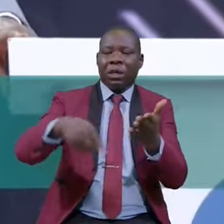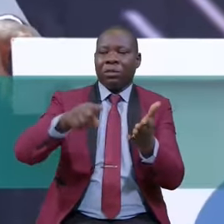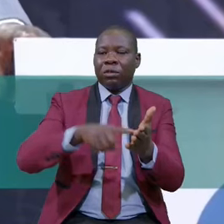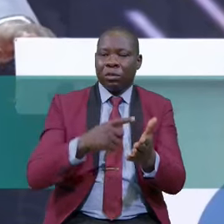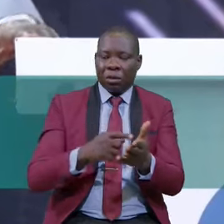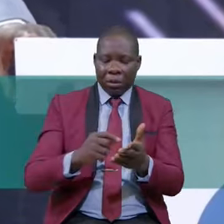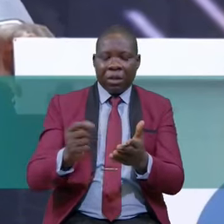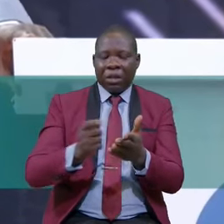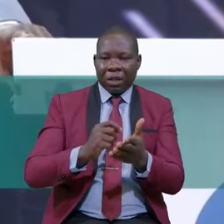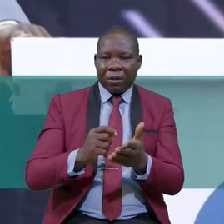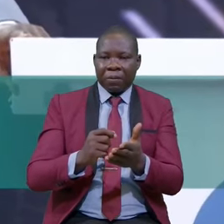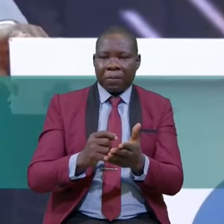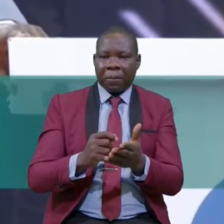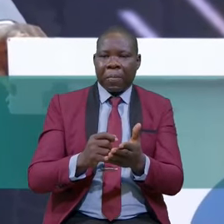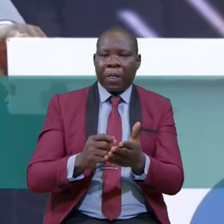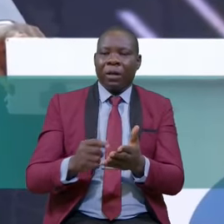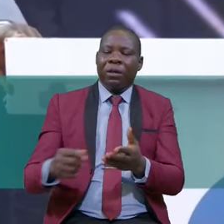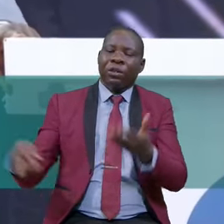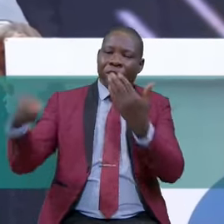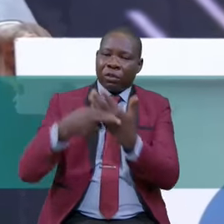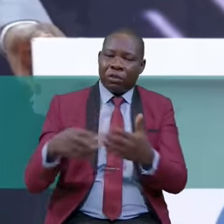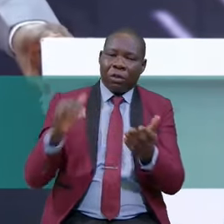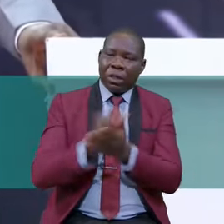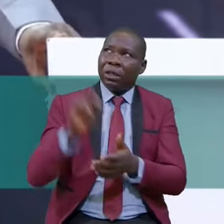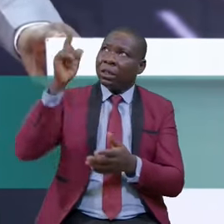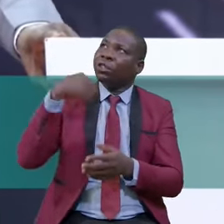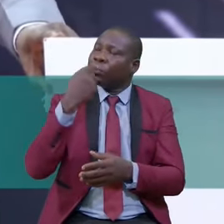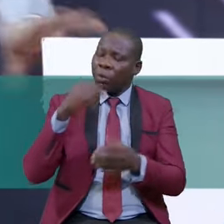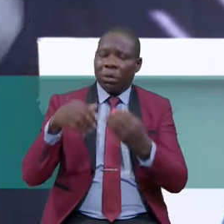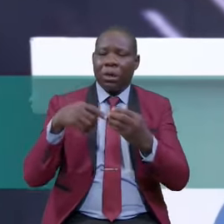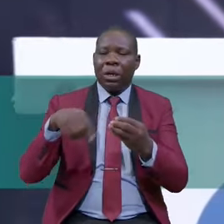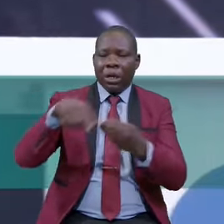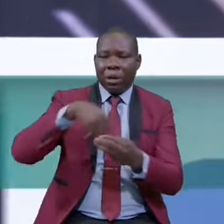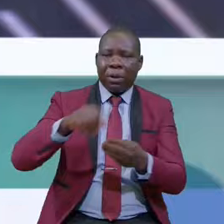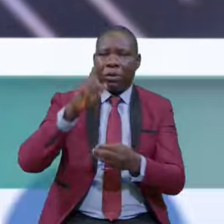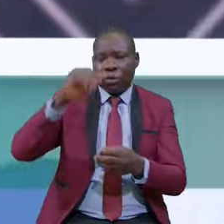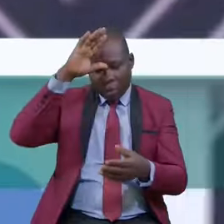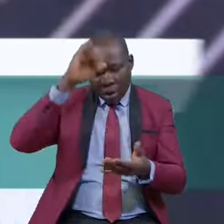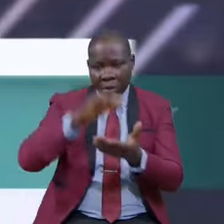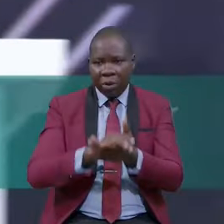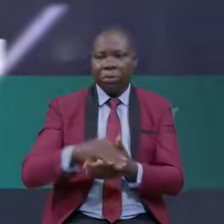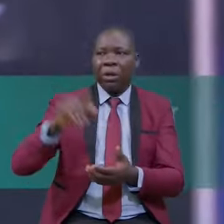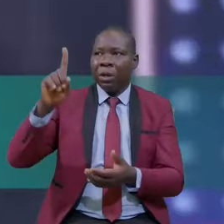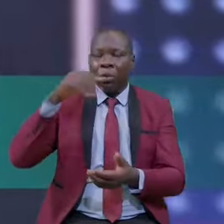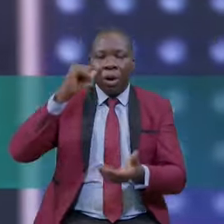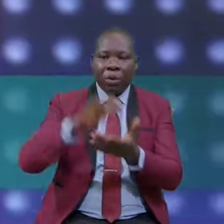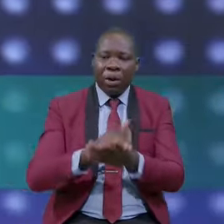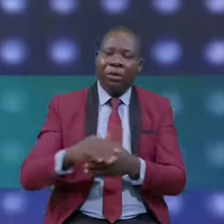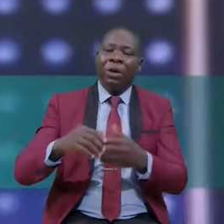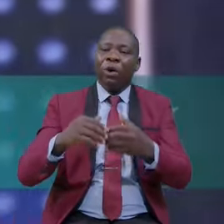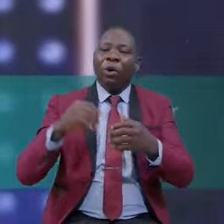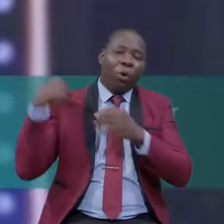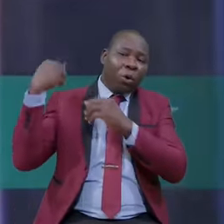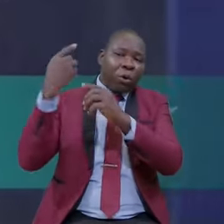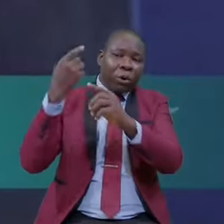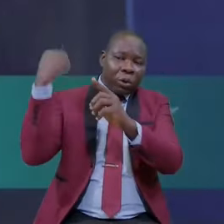femme. Jusqu'à ce que la mort les sépare. Il faut restaurer cela. Il a parlé de l'évangélisation.